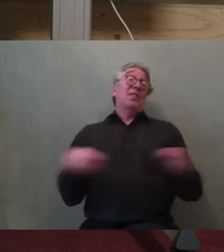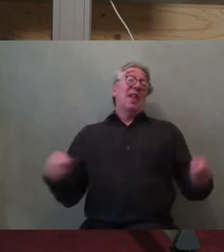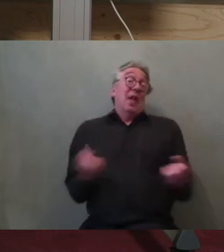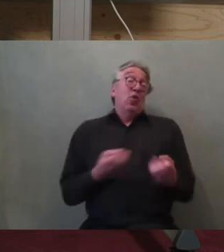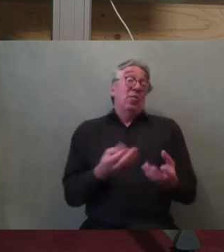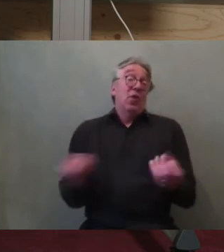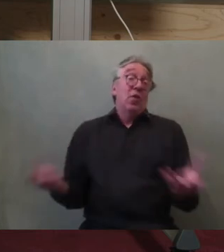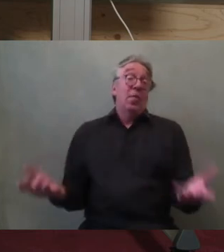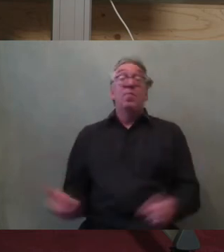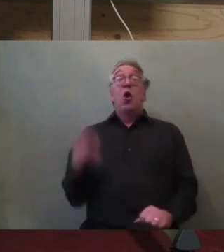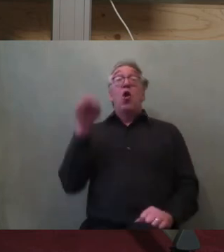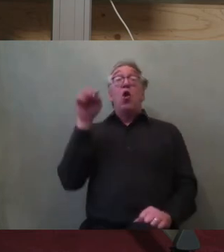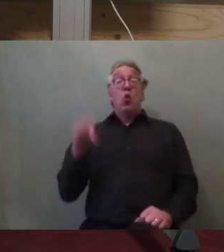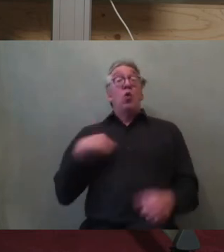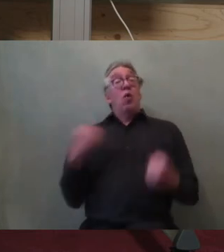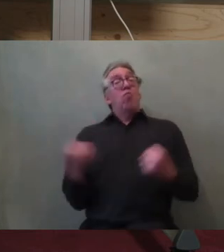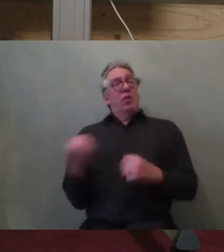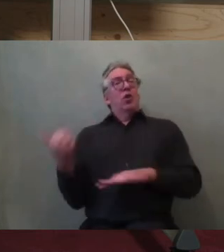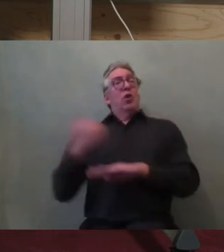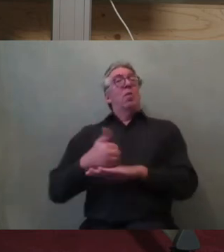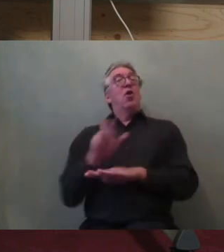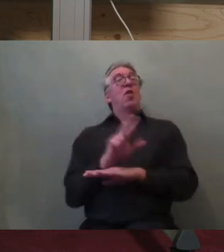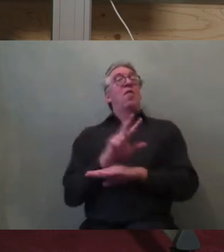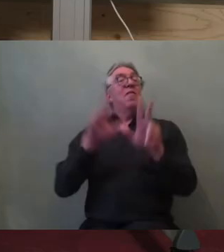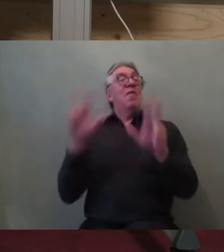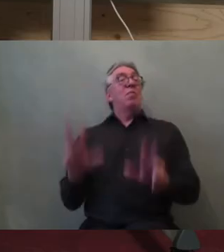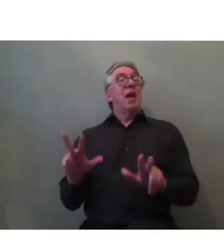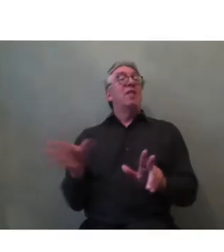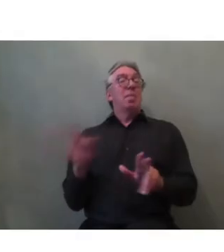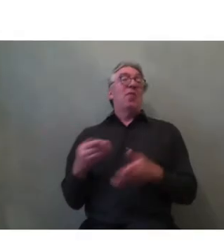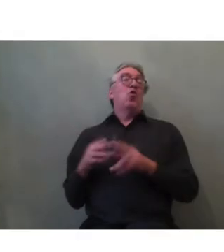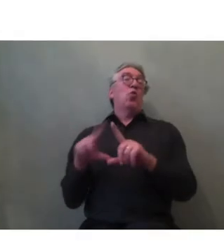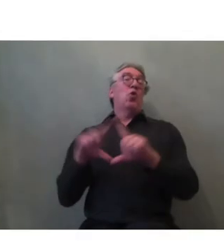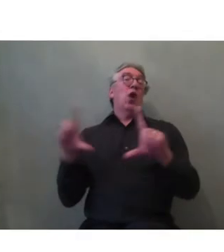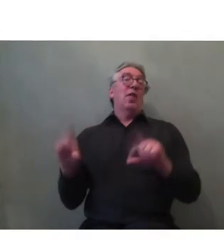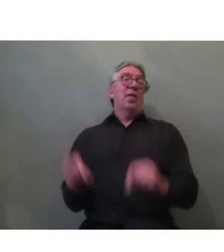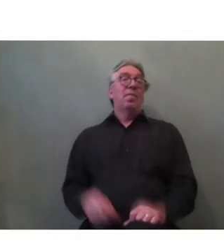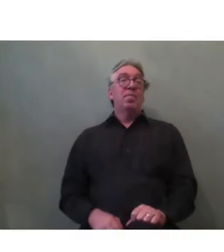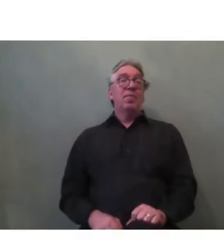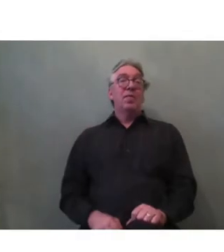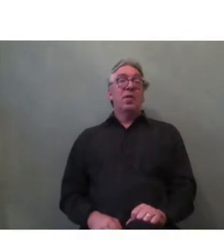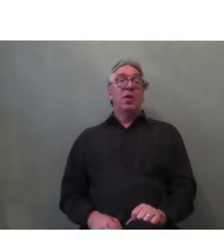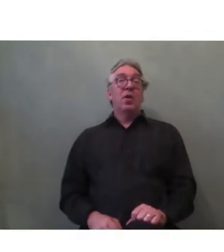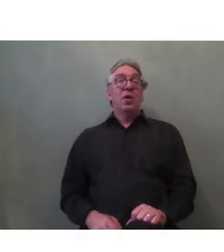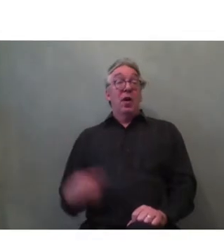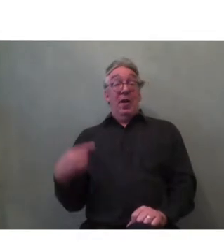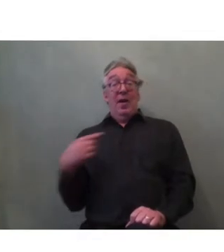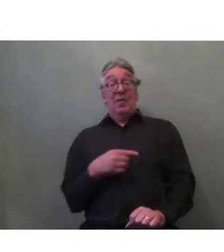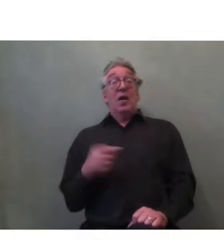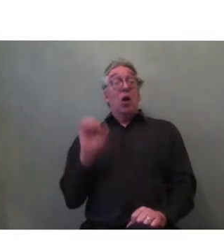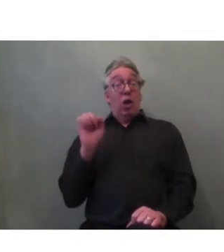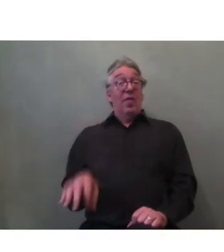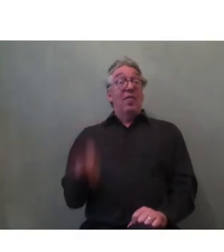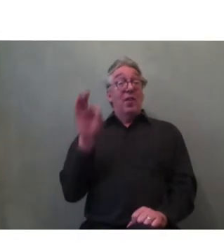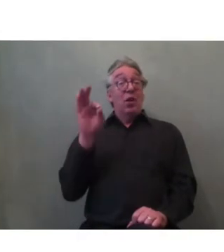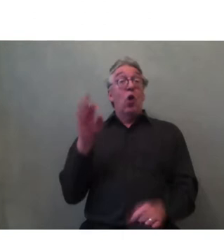een website waarop de routekaart te vinden zal zijn. Hier is niet alleen de routekaart te vinden, maar ook een aantal